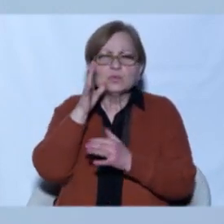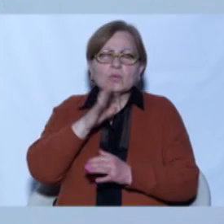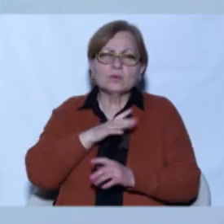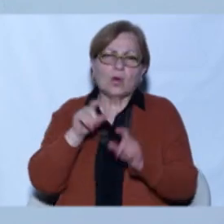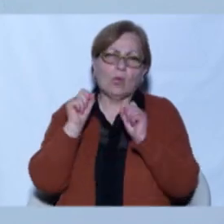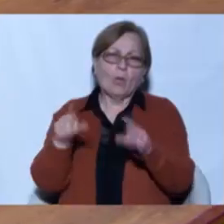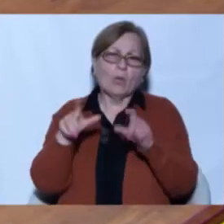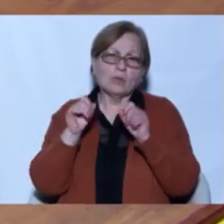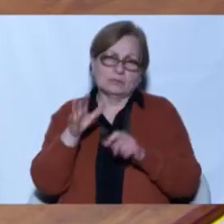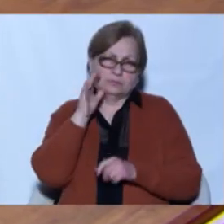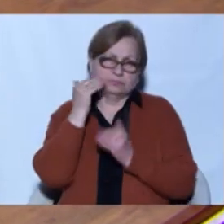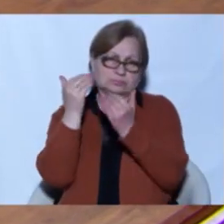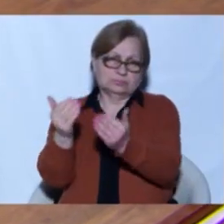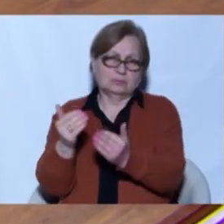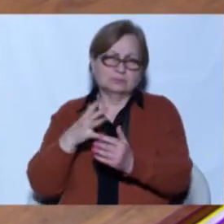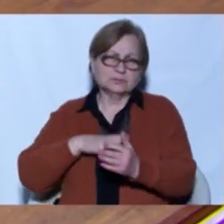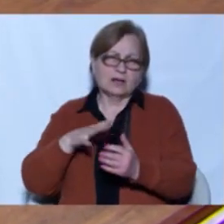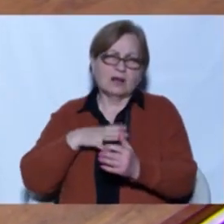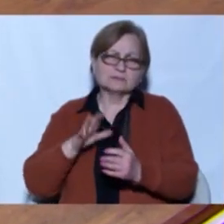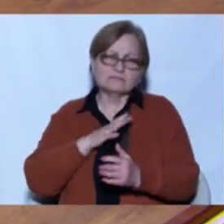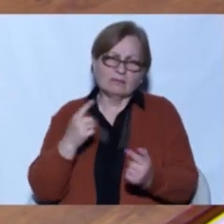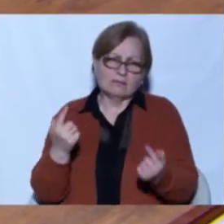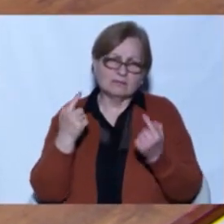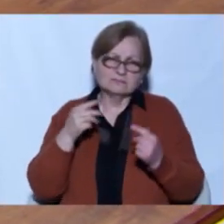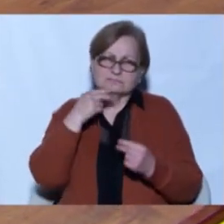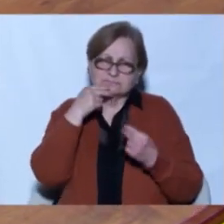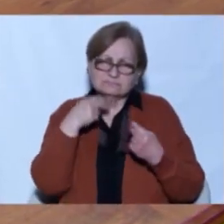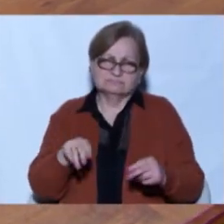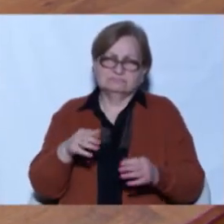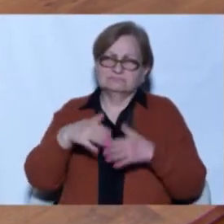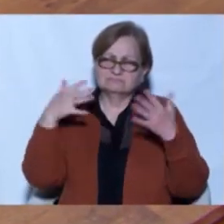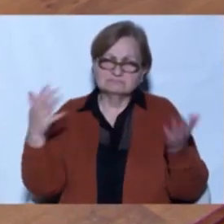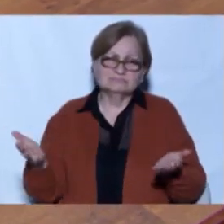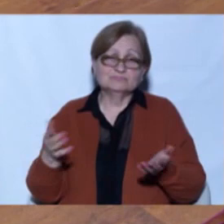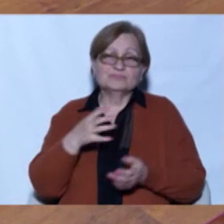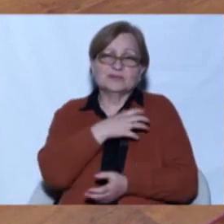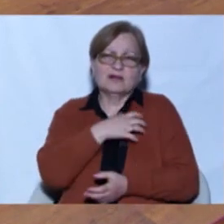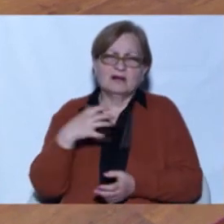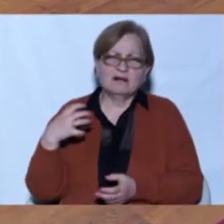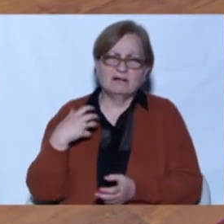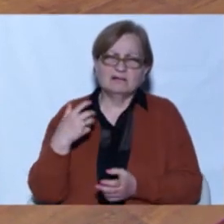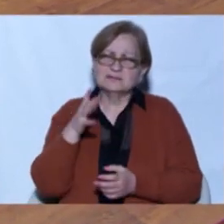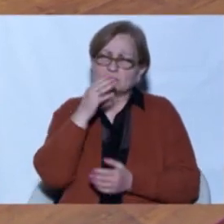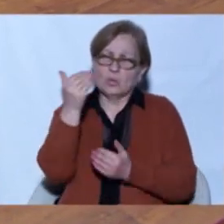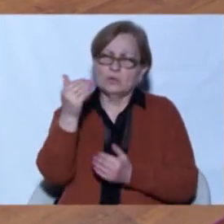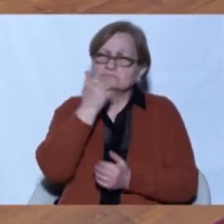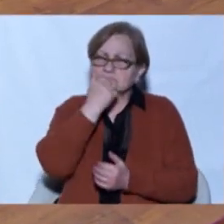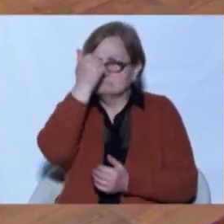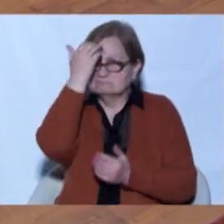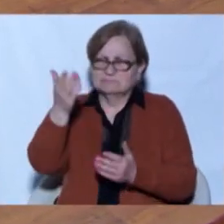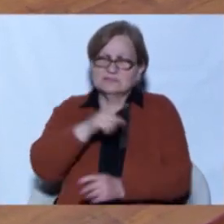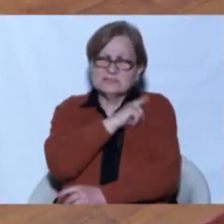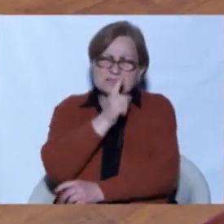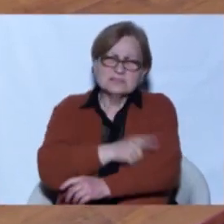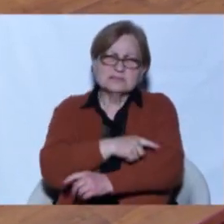საქართველოს უძლიერეს წარსულს და თავარს, რომ თამარის მეფობის დროს საქართველო იყო თავისუფალი, ფალი,